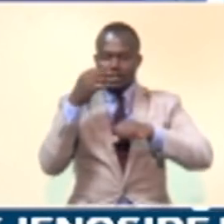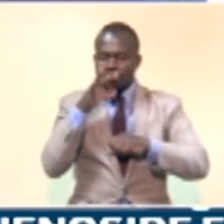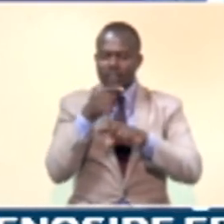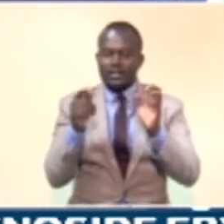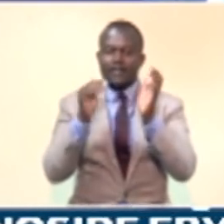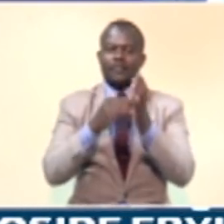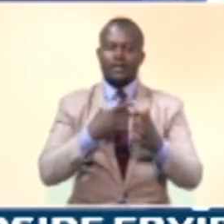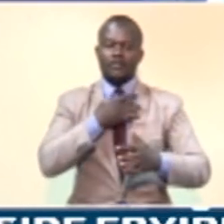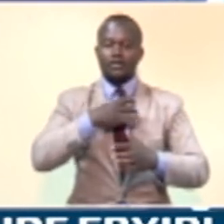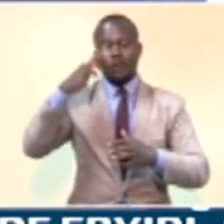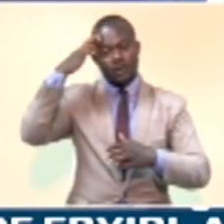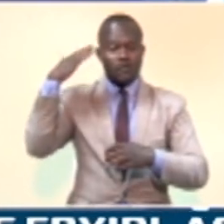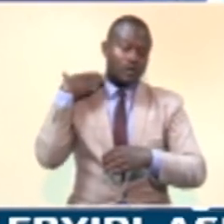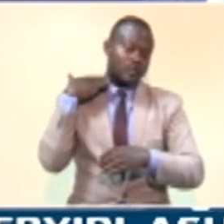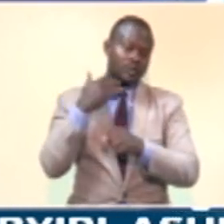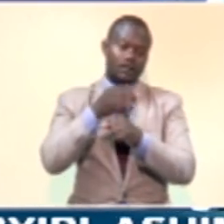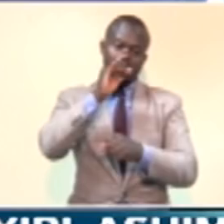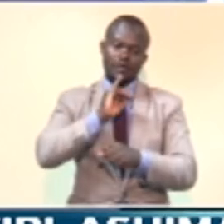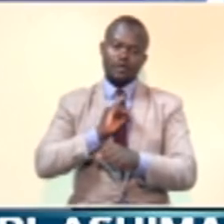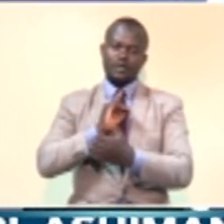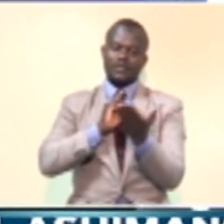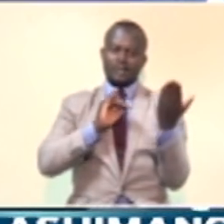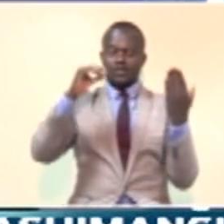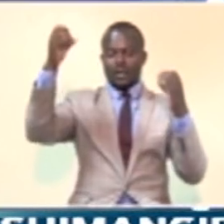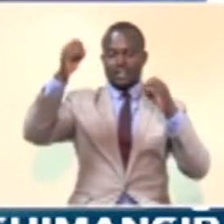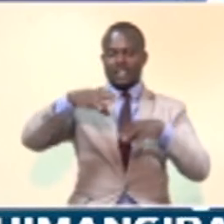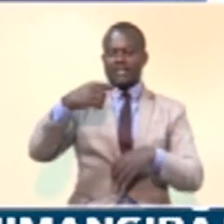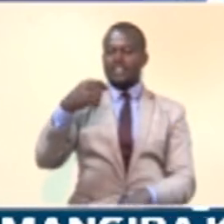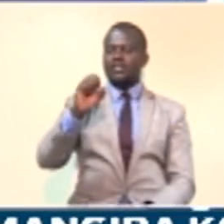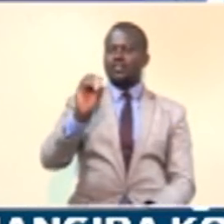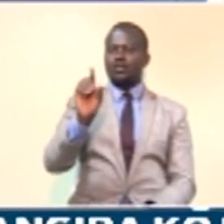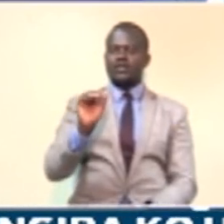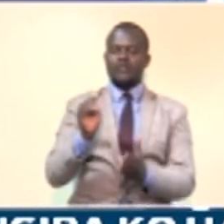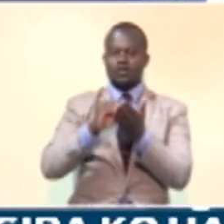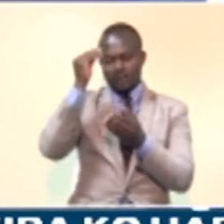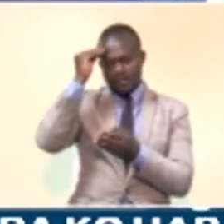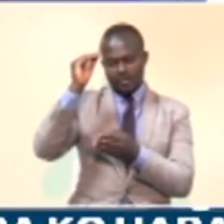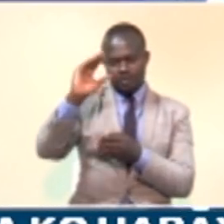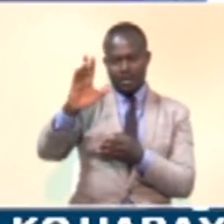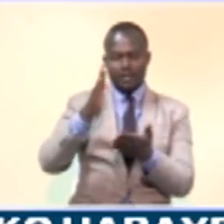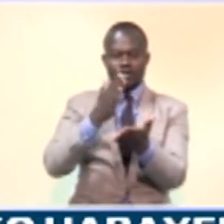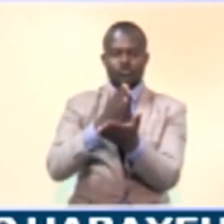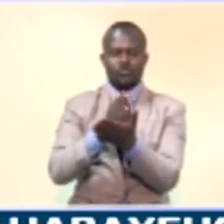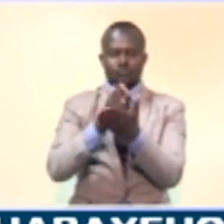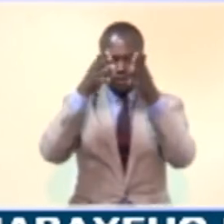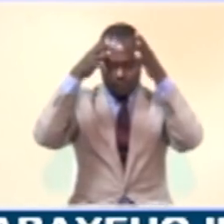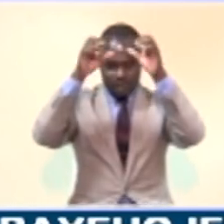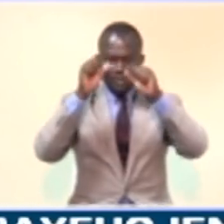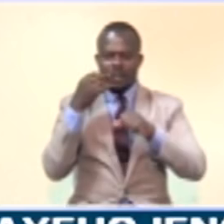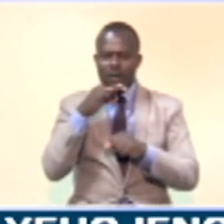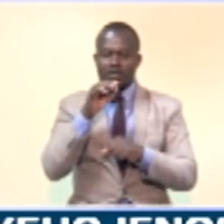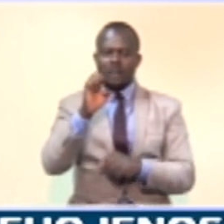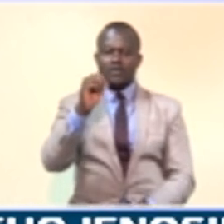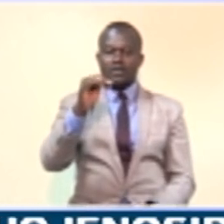Gloria yanasuye urwibutso rwa Jenoside yakorewe Abatutsi rwa Kigali ruhere ku Gisozi, anatangira ubutumwa. Nibyo Perezida w'Ubufaransa